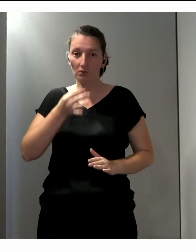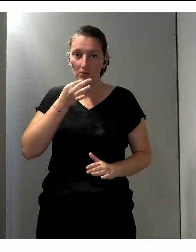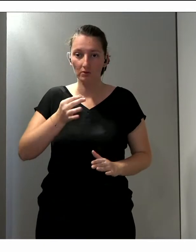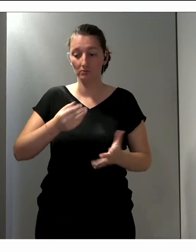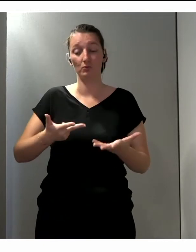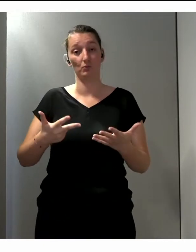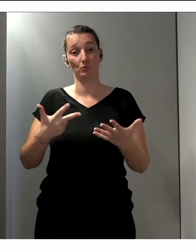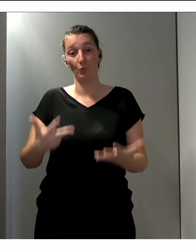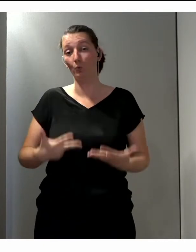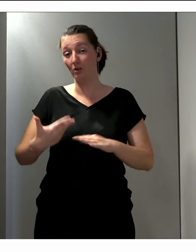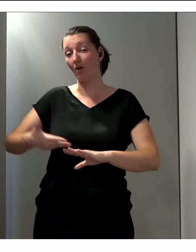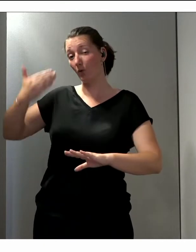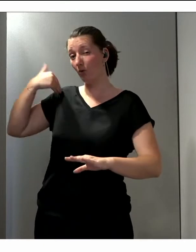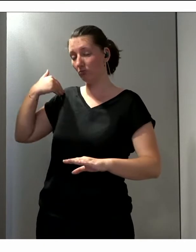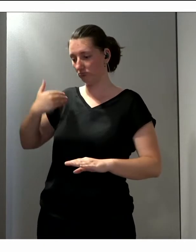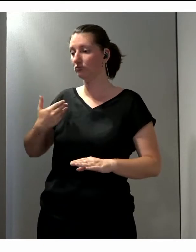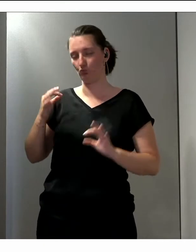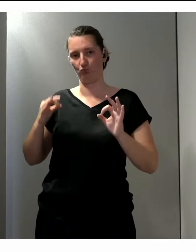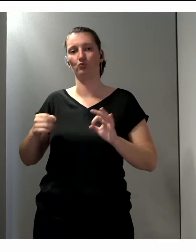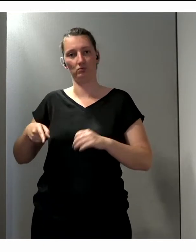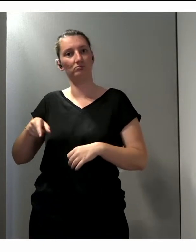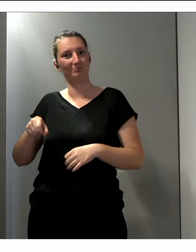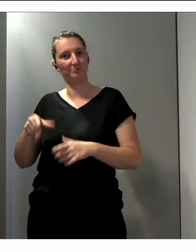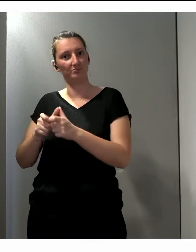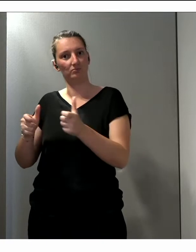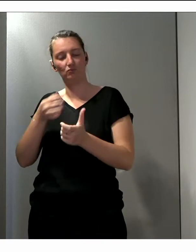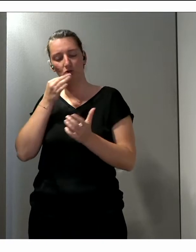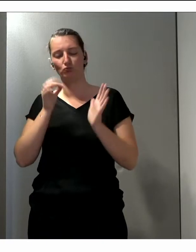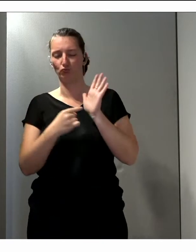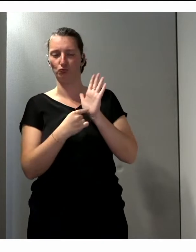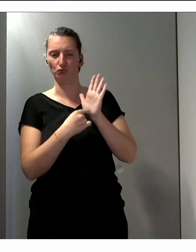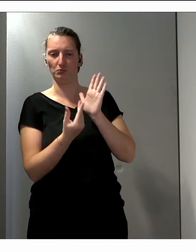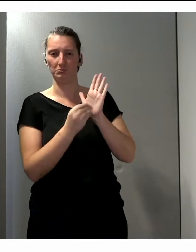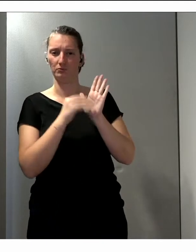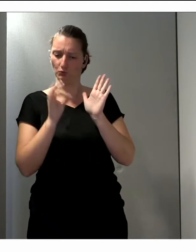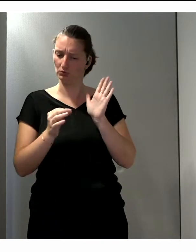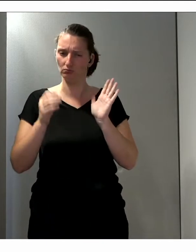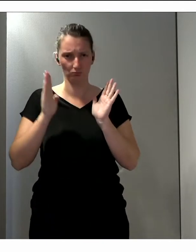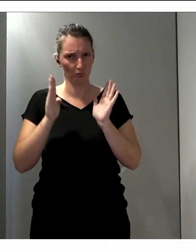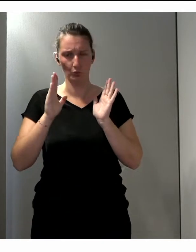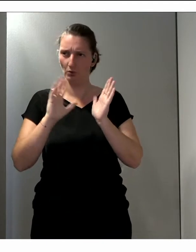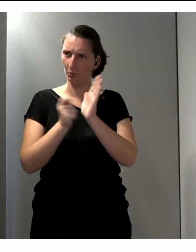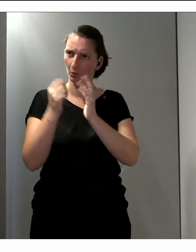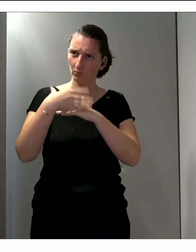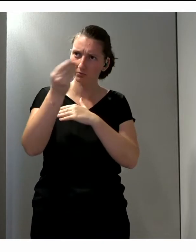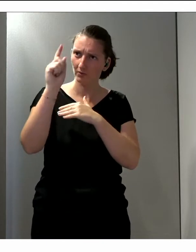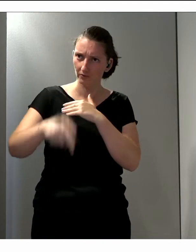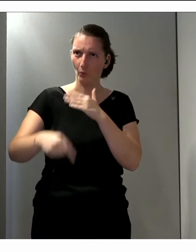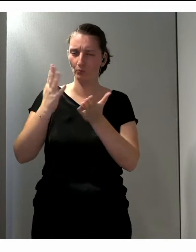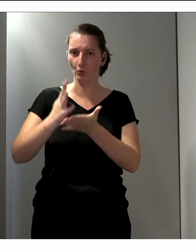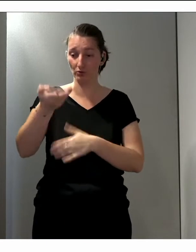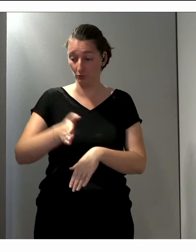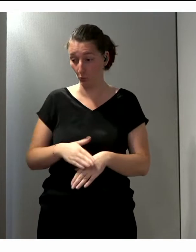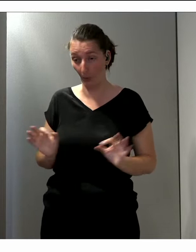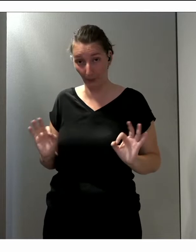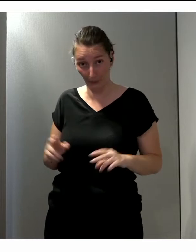indispensable 8 ans auparavant dans le projet du centre de détention. Je vous l'ai dit, les cellules PMR étaient assez inadaptées. Il n'y avait pas de bouton d'appel